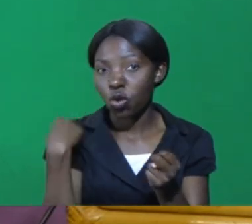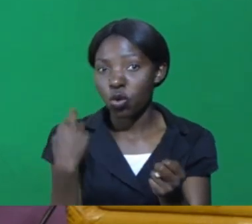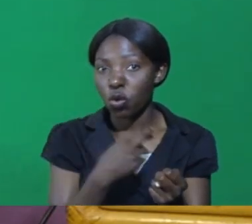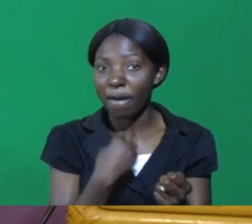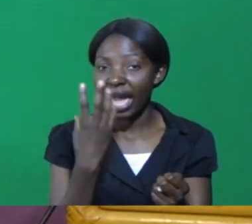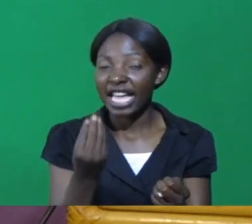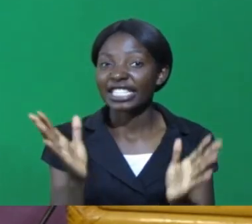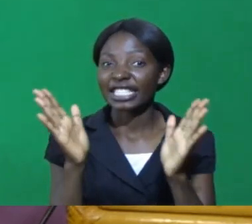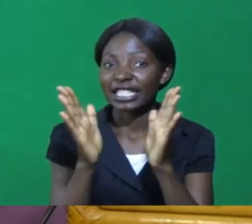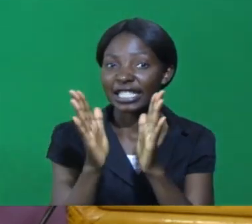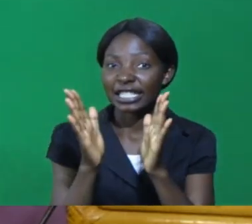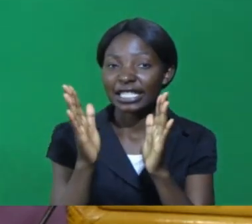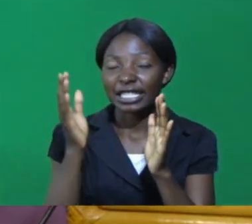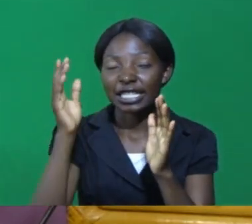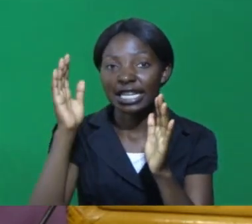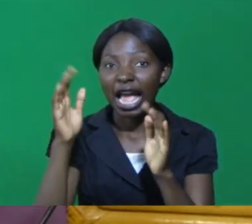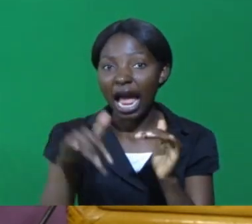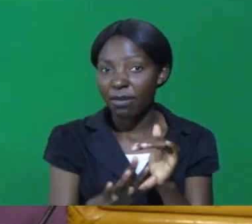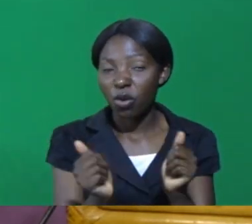Right. Ndobva pazobuda imwe nyanga